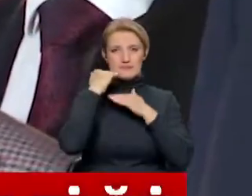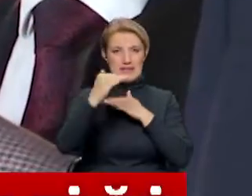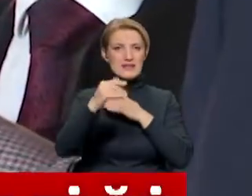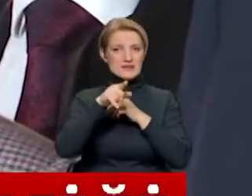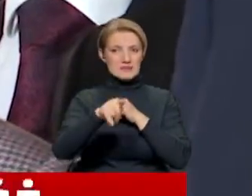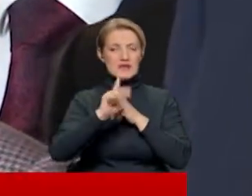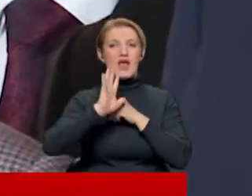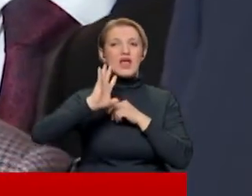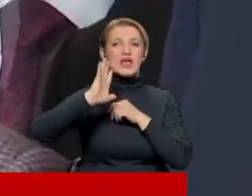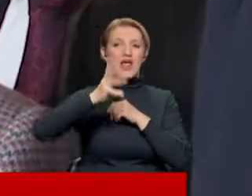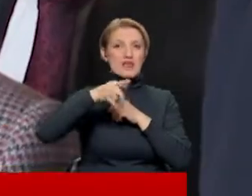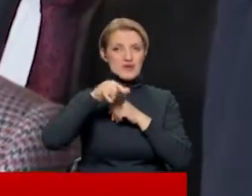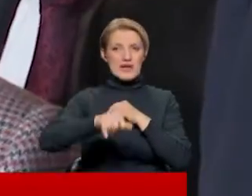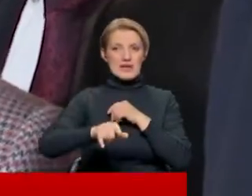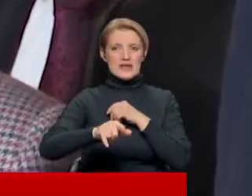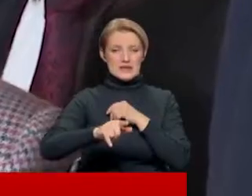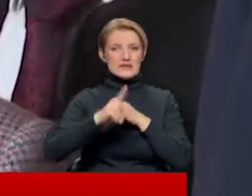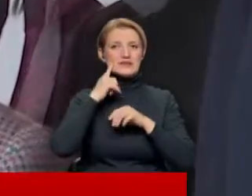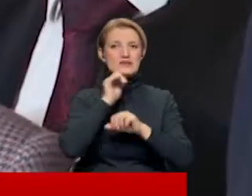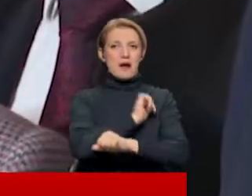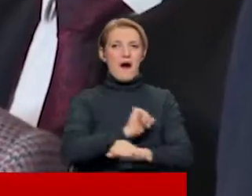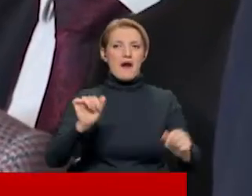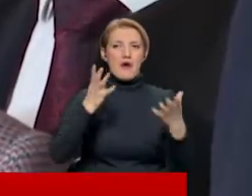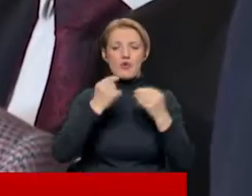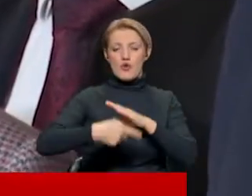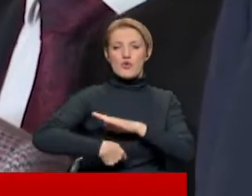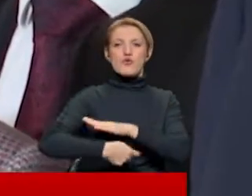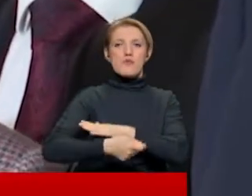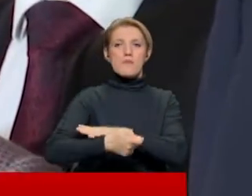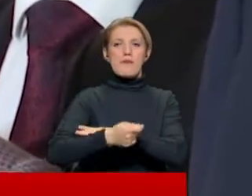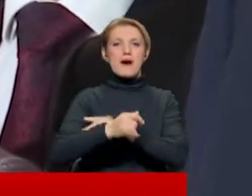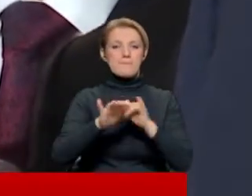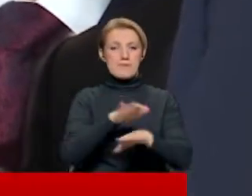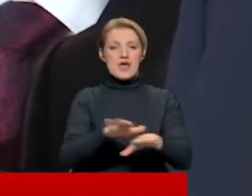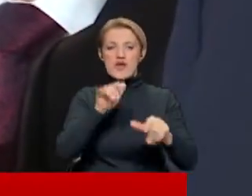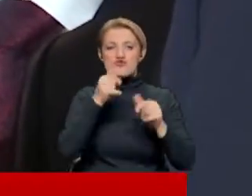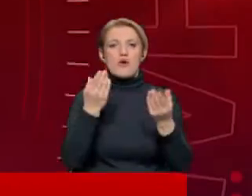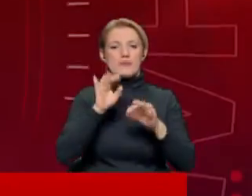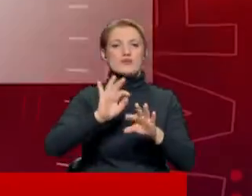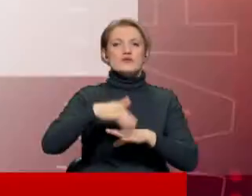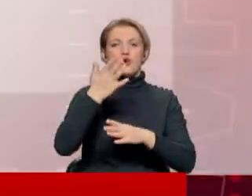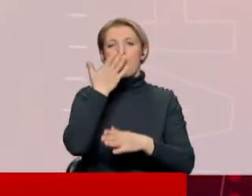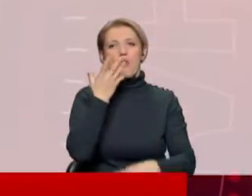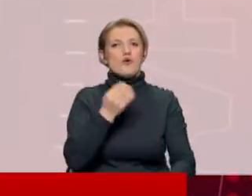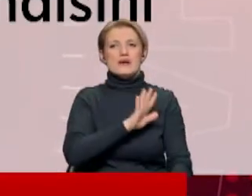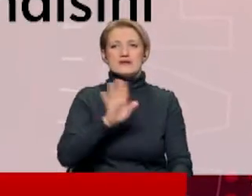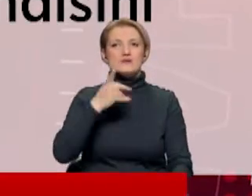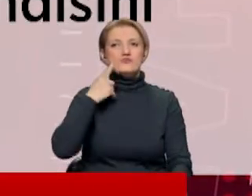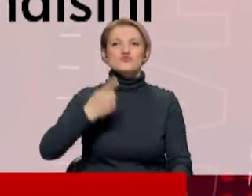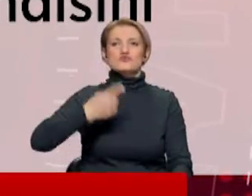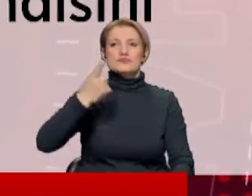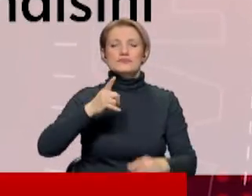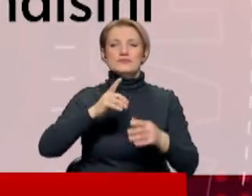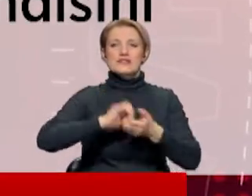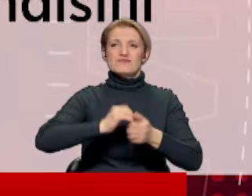Milletimizin geleceğinin heba edildiği bir kumar masasında hiç olmadık, bundan sonra da olmayız. Cumhur İttifakı'nın attığı bu